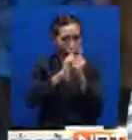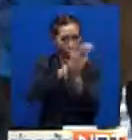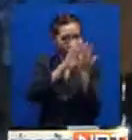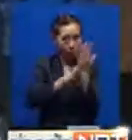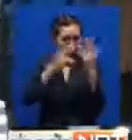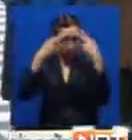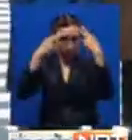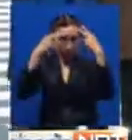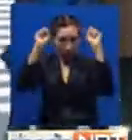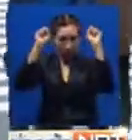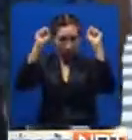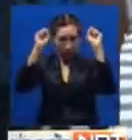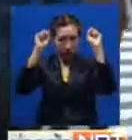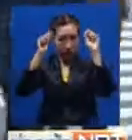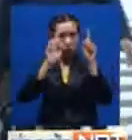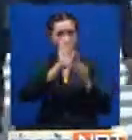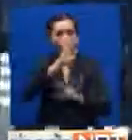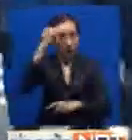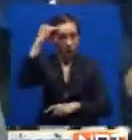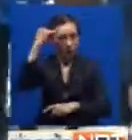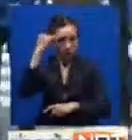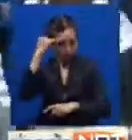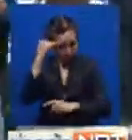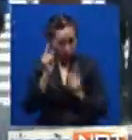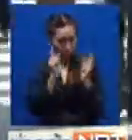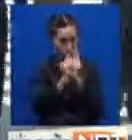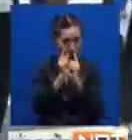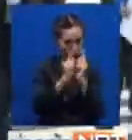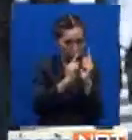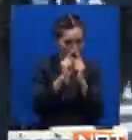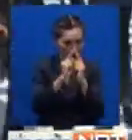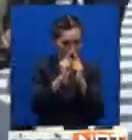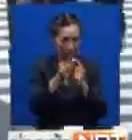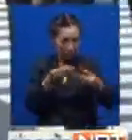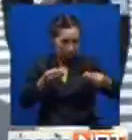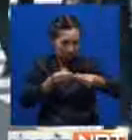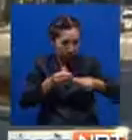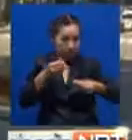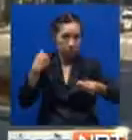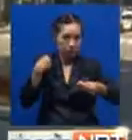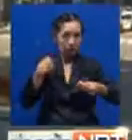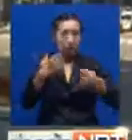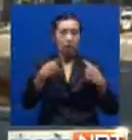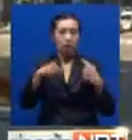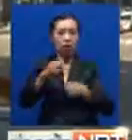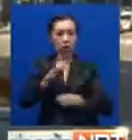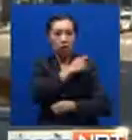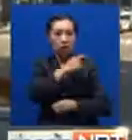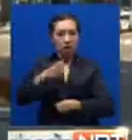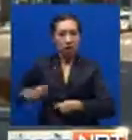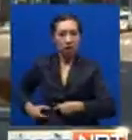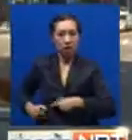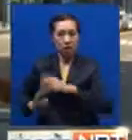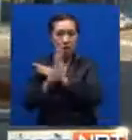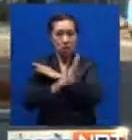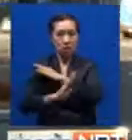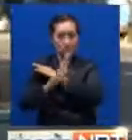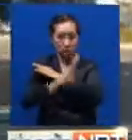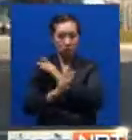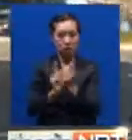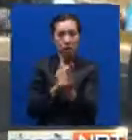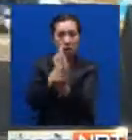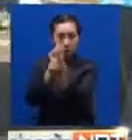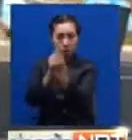กับประธานาธิบดีแห่งสาธารณรัฐเกาหลีแล้วก็เข้าเฝ้าสมเด็จพระราชาธิบดีแห่งบรูไนหรือสลัม